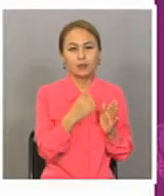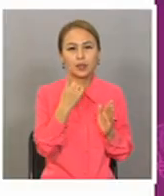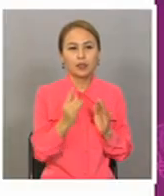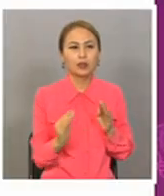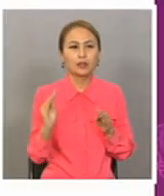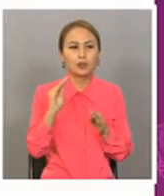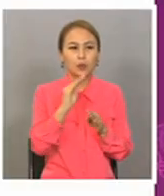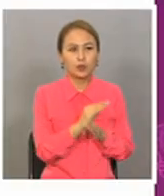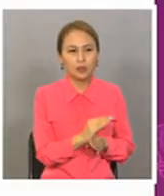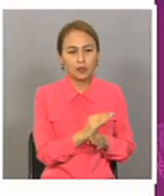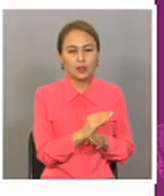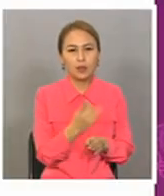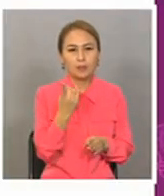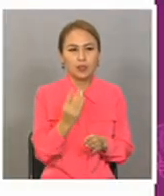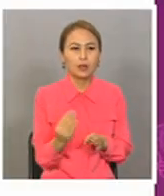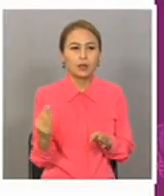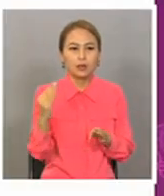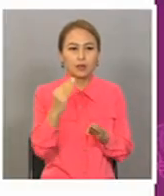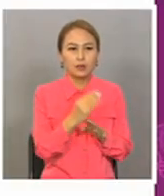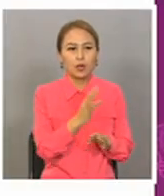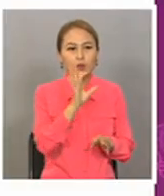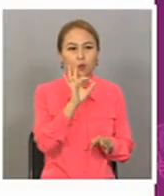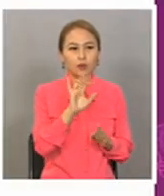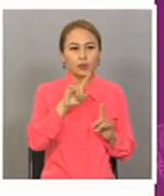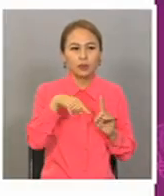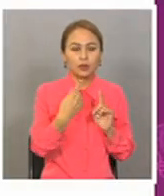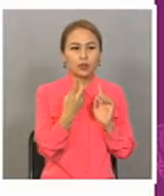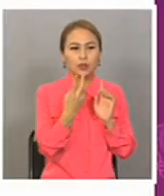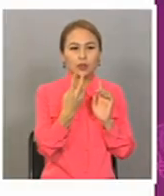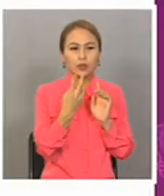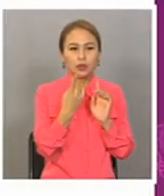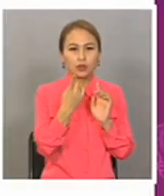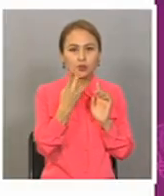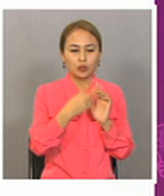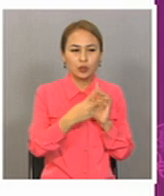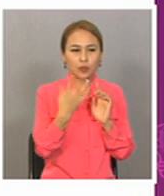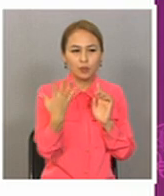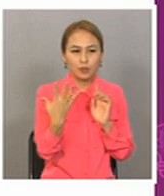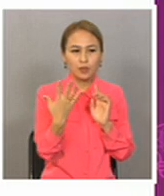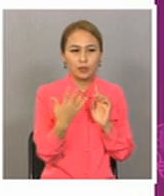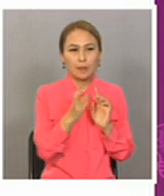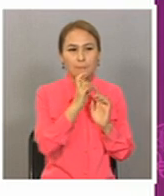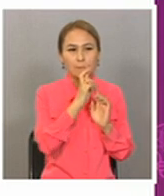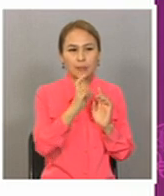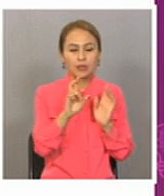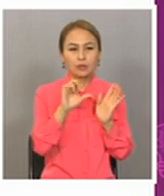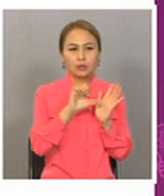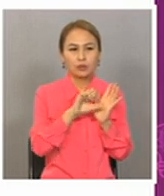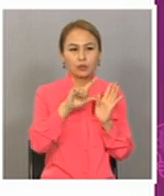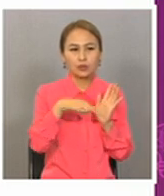Ал біздің бір қадамымыз 0.125. Сонда Б нүктесінің координатасы